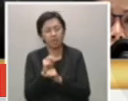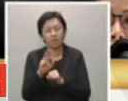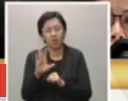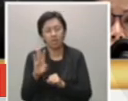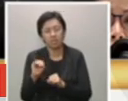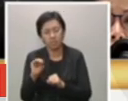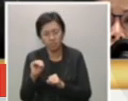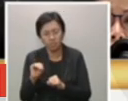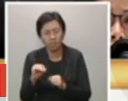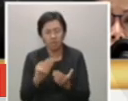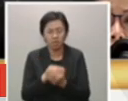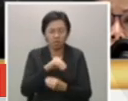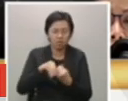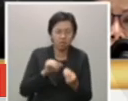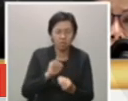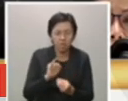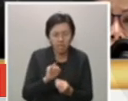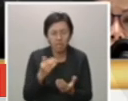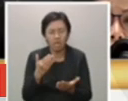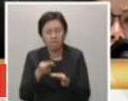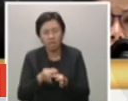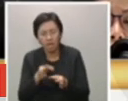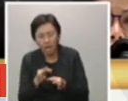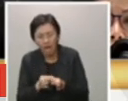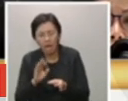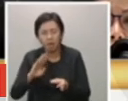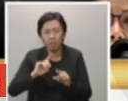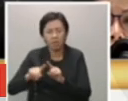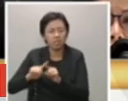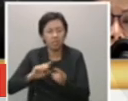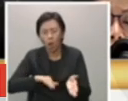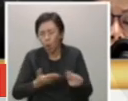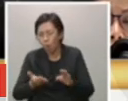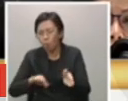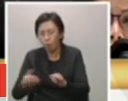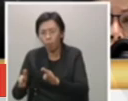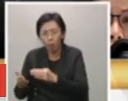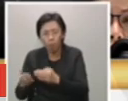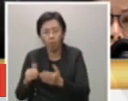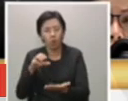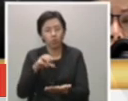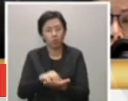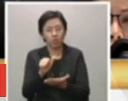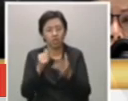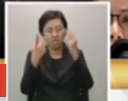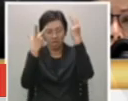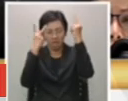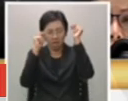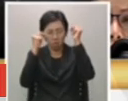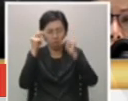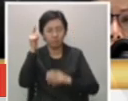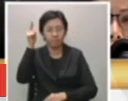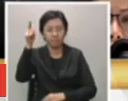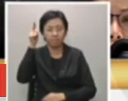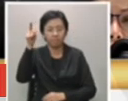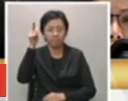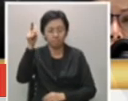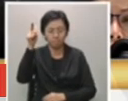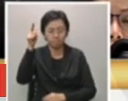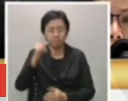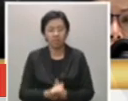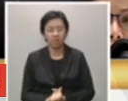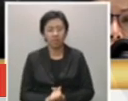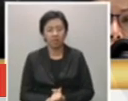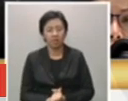ครับสถาบันการเงินเอกชนล้มกันเป็นระเนระนาดโชคดีเราได้นายกรัฐมนตรีคุณทักษิณชินวัตรครับ